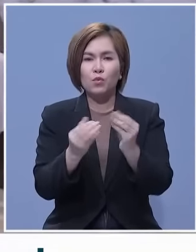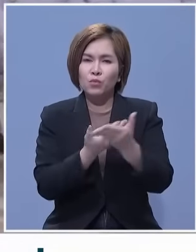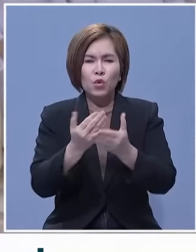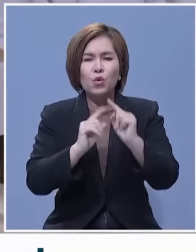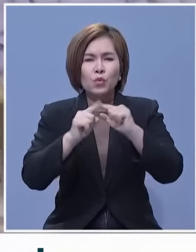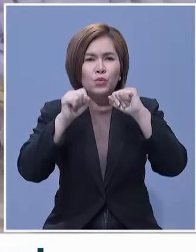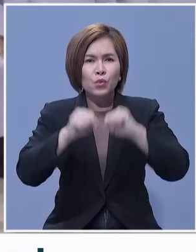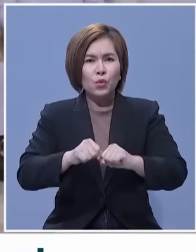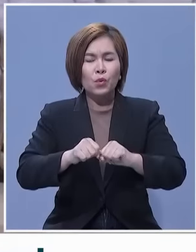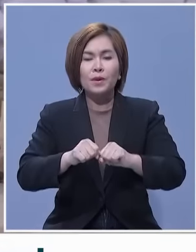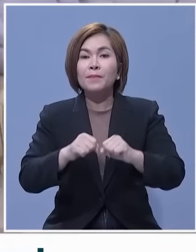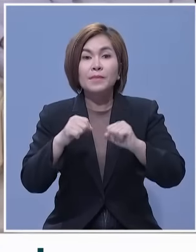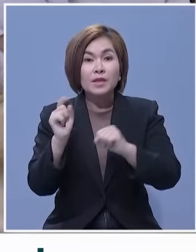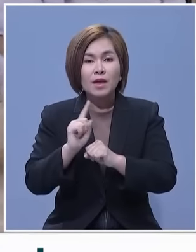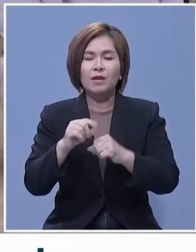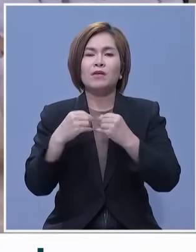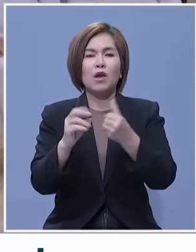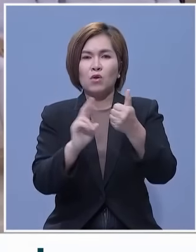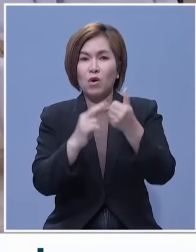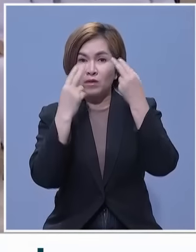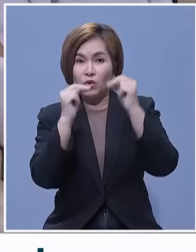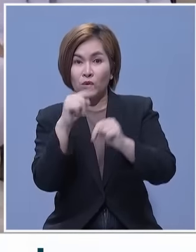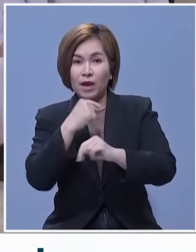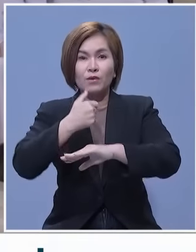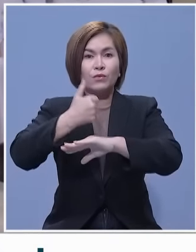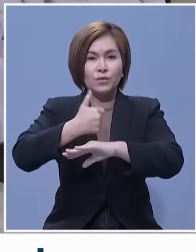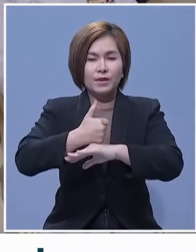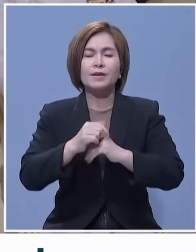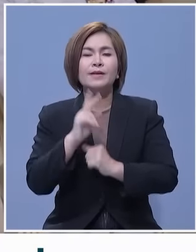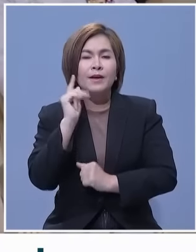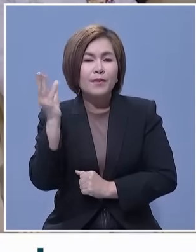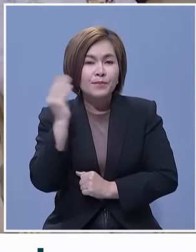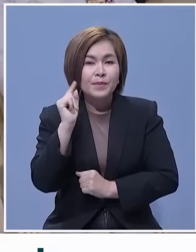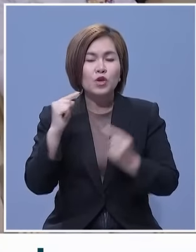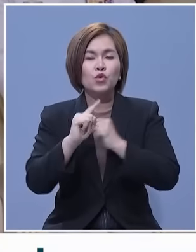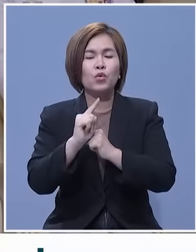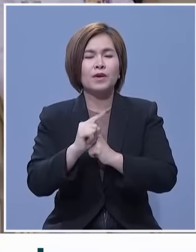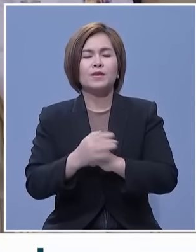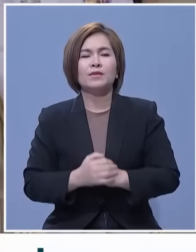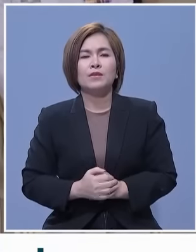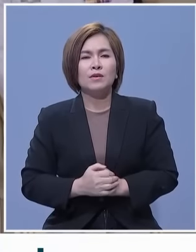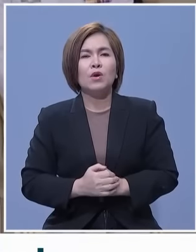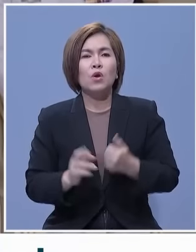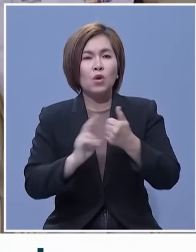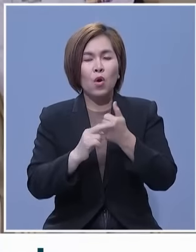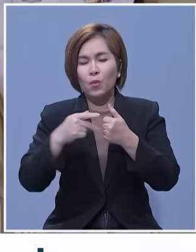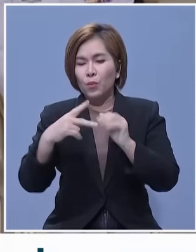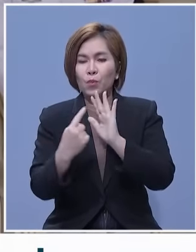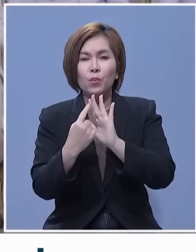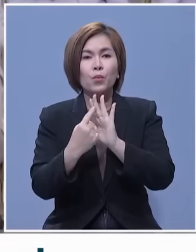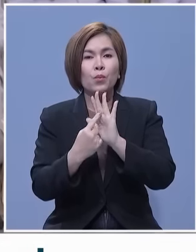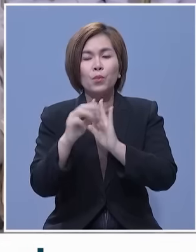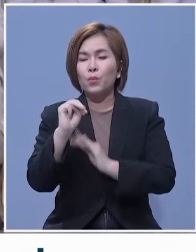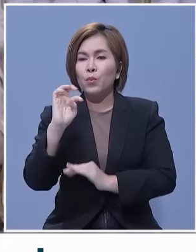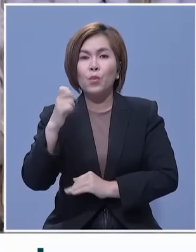กันมีมติว่าจะให้รองนายกคนไหนเป็นหัวหน้าทีมซึ่งก็มีข่ามาว่าเป็นคุณภูมิธรรมนั่นแหละครับ 4ในทางการเมืองต้อง